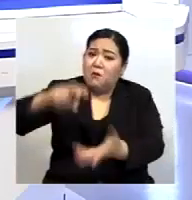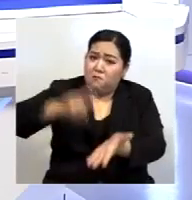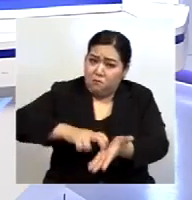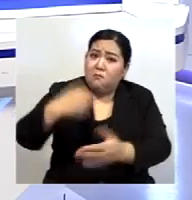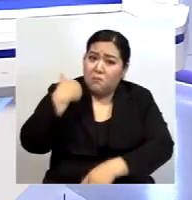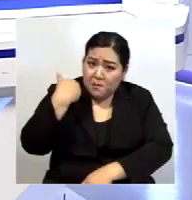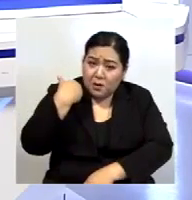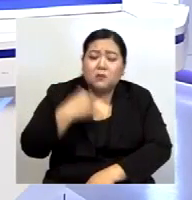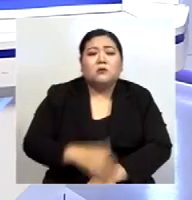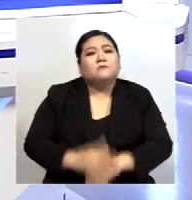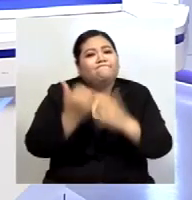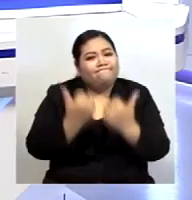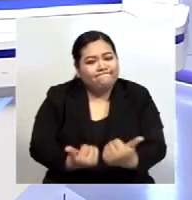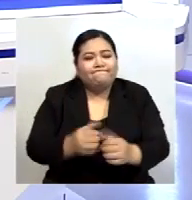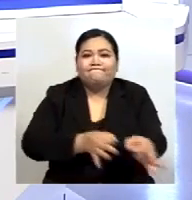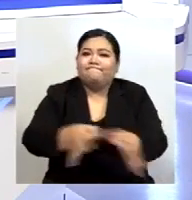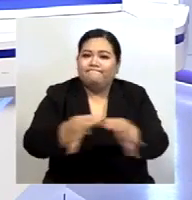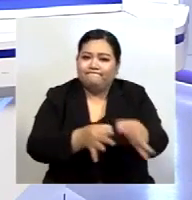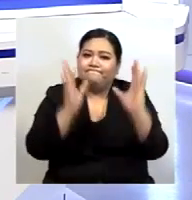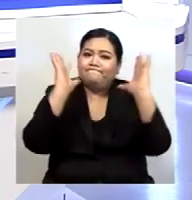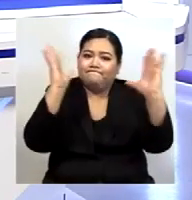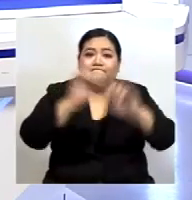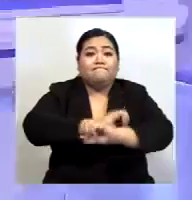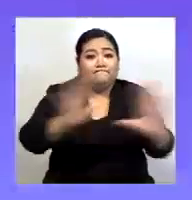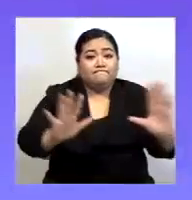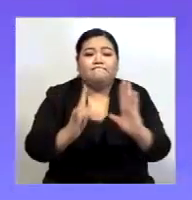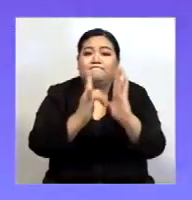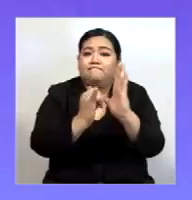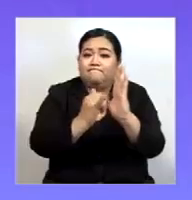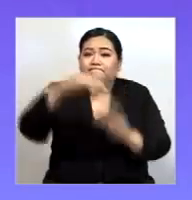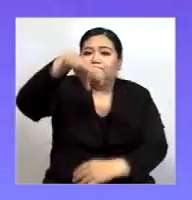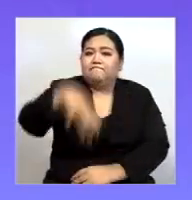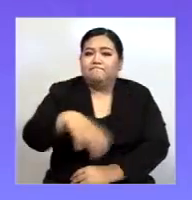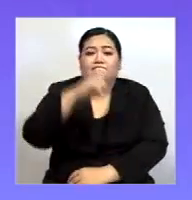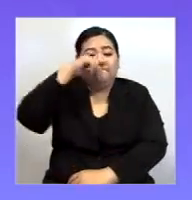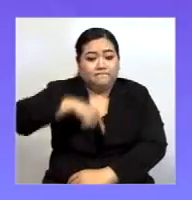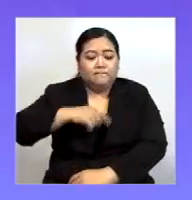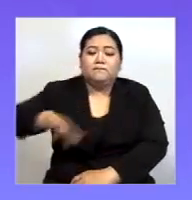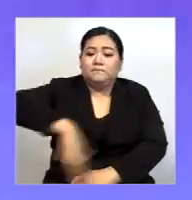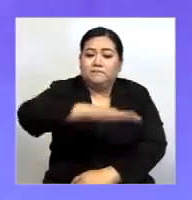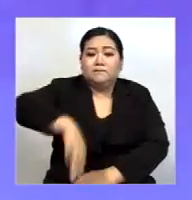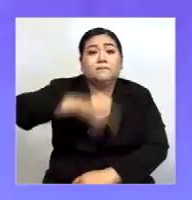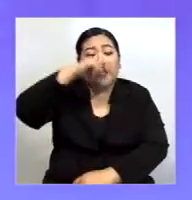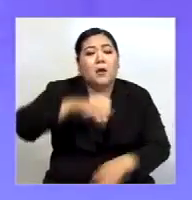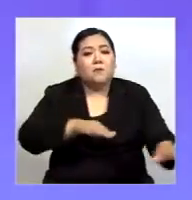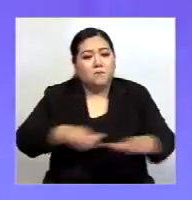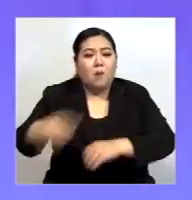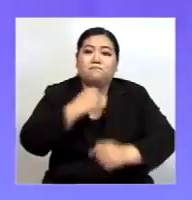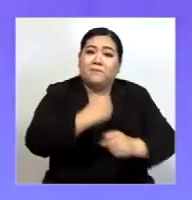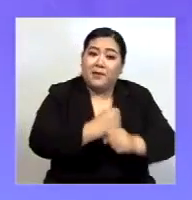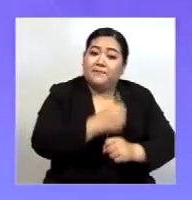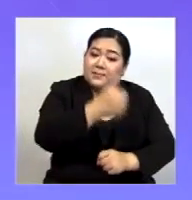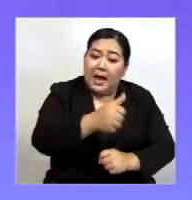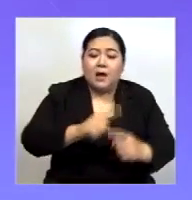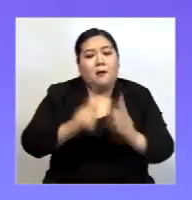นะคะวันนี้ก็ได้รับการยืนยันและการชี้แจงจากทางองค์การเภสัชกรรมค่ะว่าเรานั้นมีความพร้อมทั้งเรื่องของการผลิตและจัดหาย